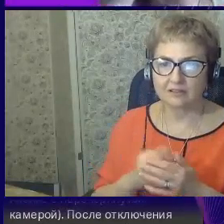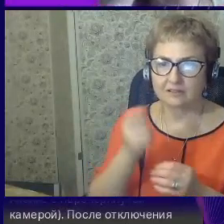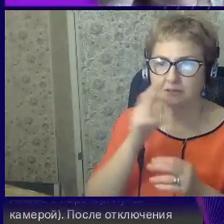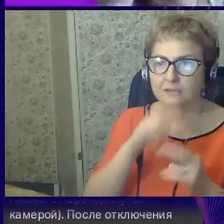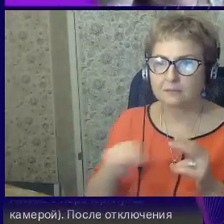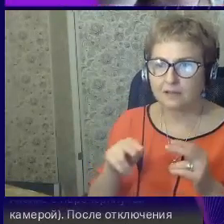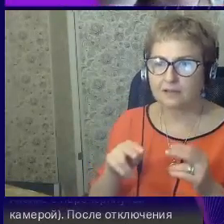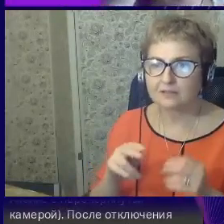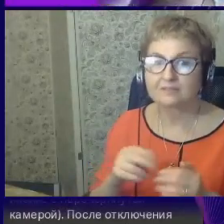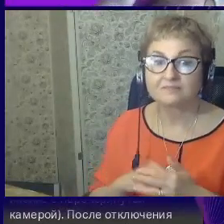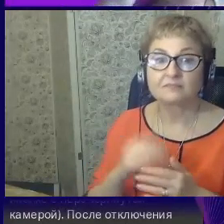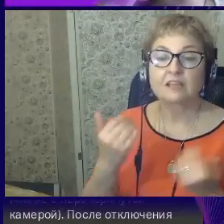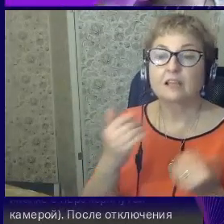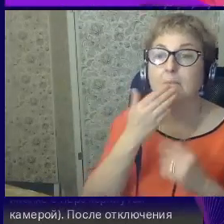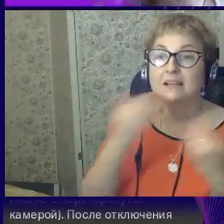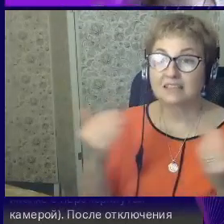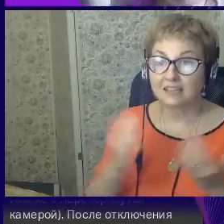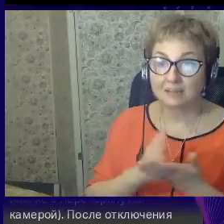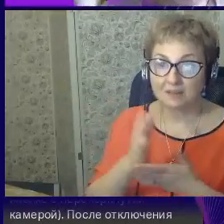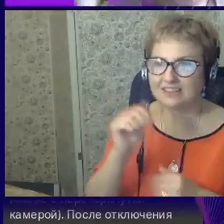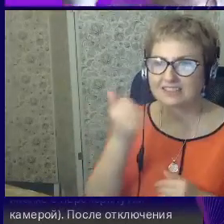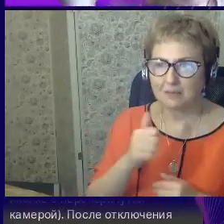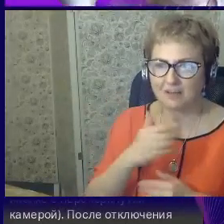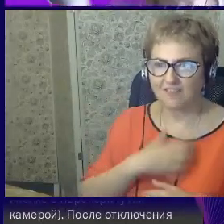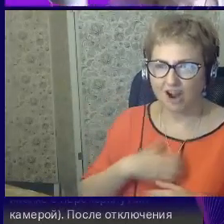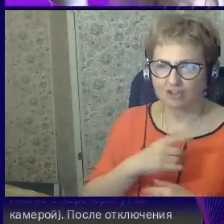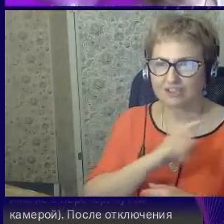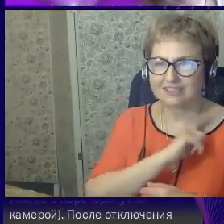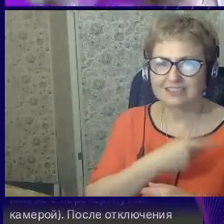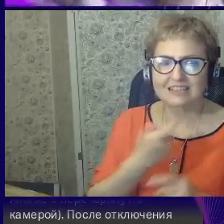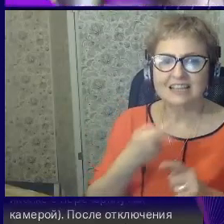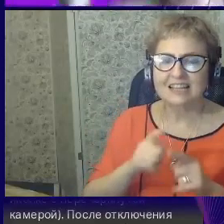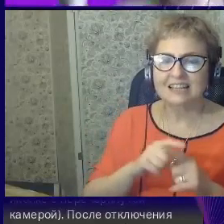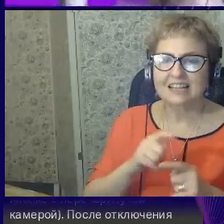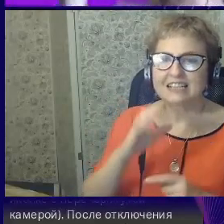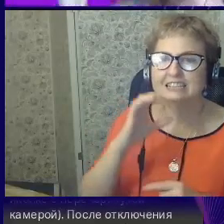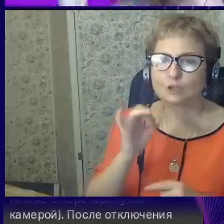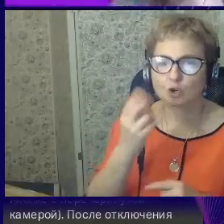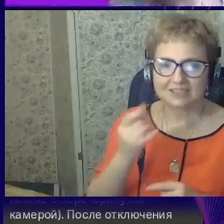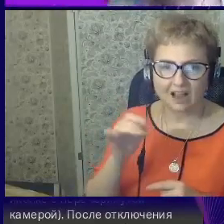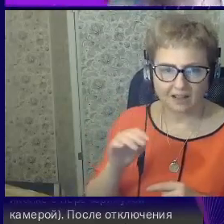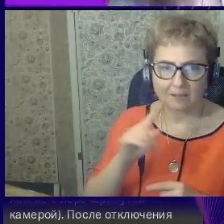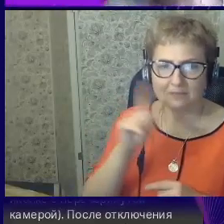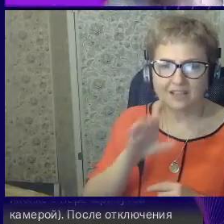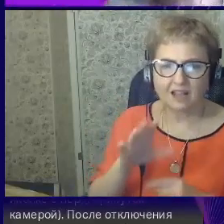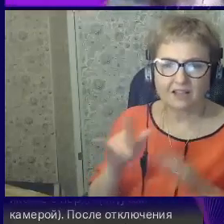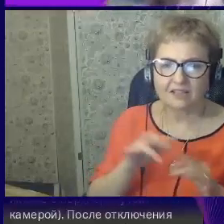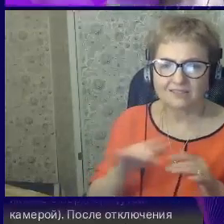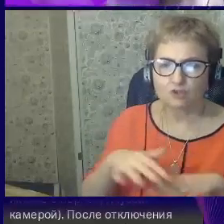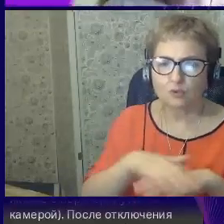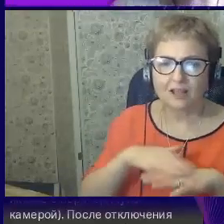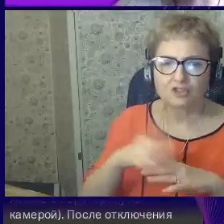и исчезают стрелочки. И последнее направление, самое важное, это социальное. То есть мы создаем общедоступные, постоянно